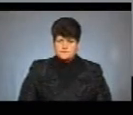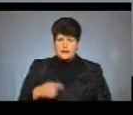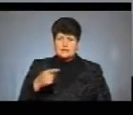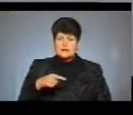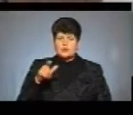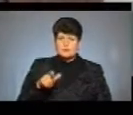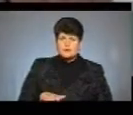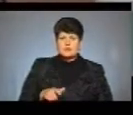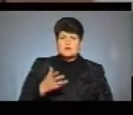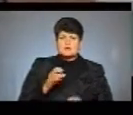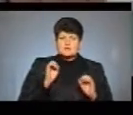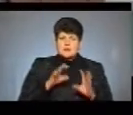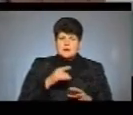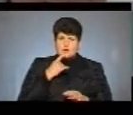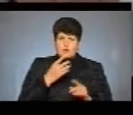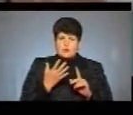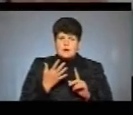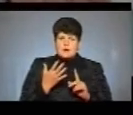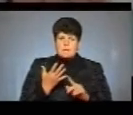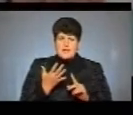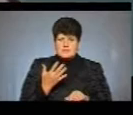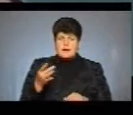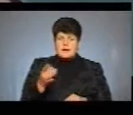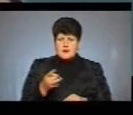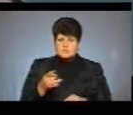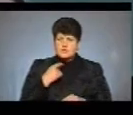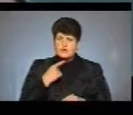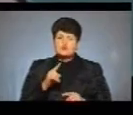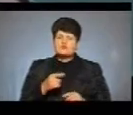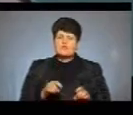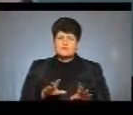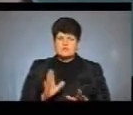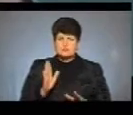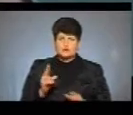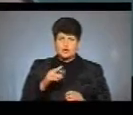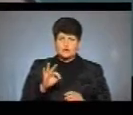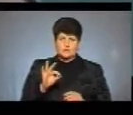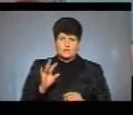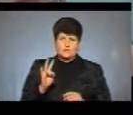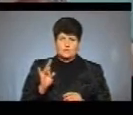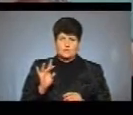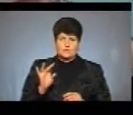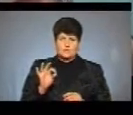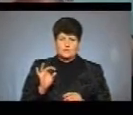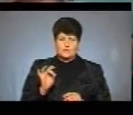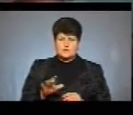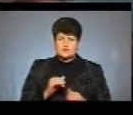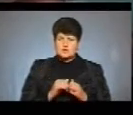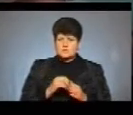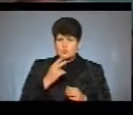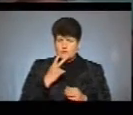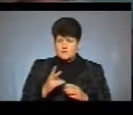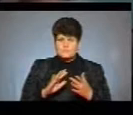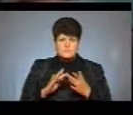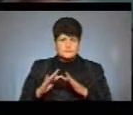Тернополянка Павлина Середа здає кров 5-й раз. Жінка розповідає, чому вирішила стати донором. Часто бачу в